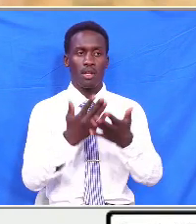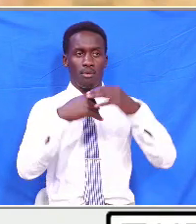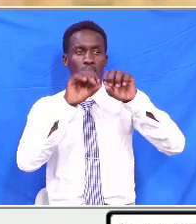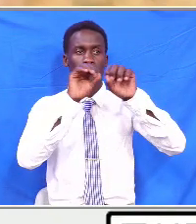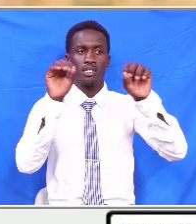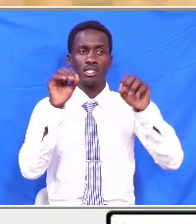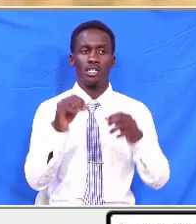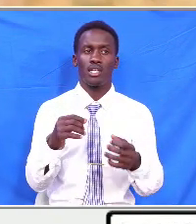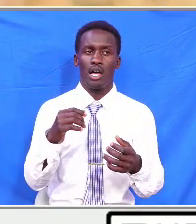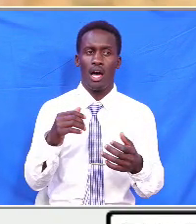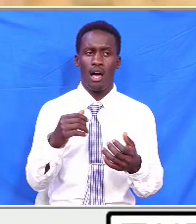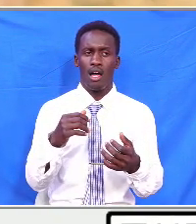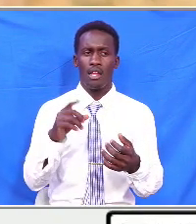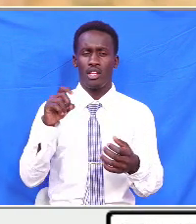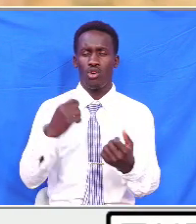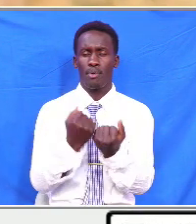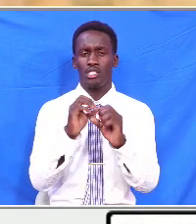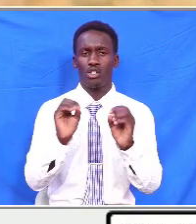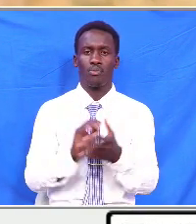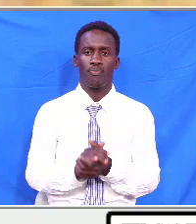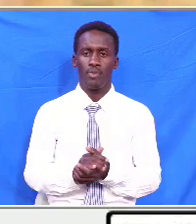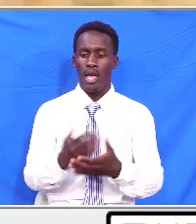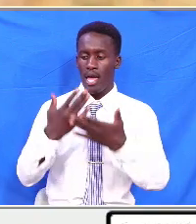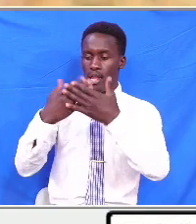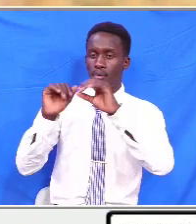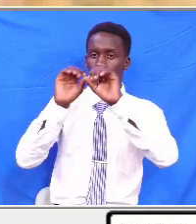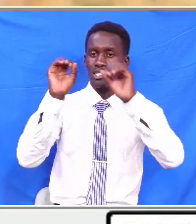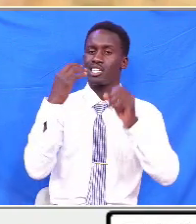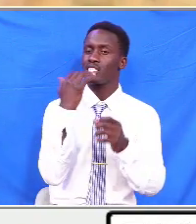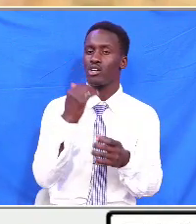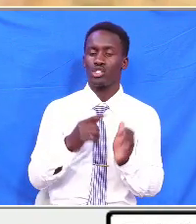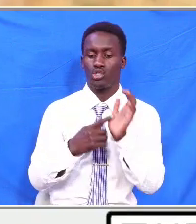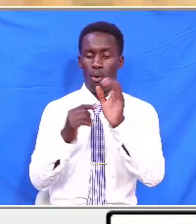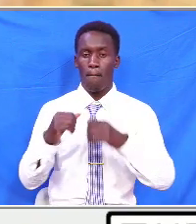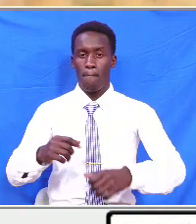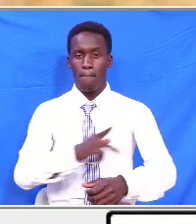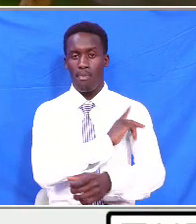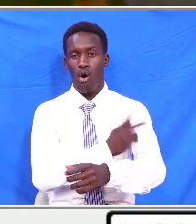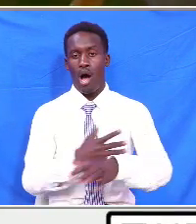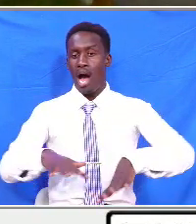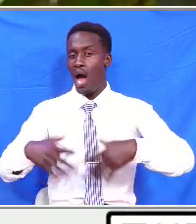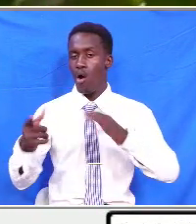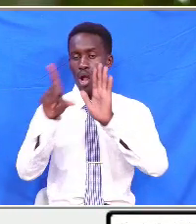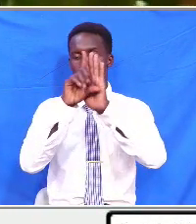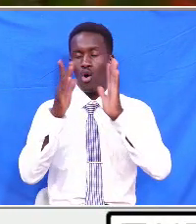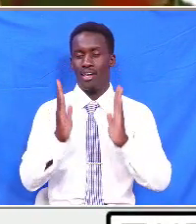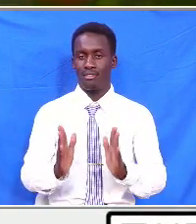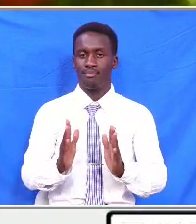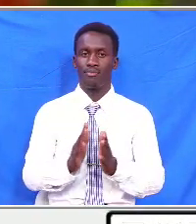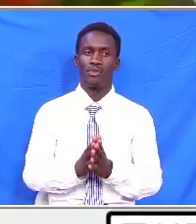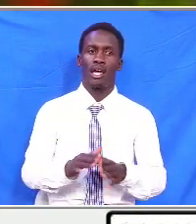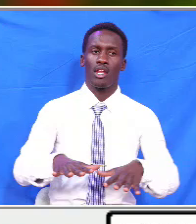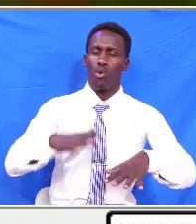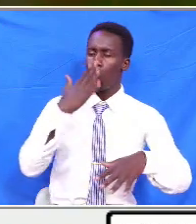Naibu rais Rigathi Gachagua alidhihirisha nguvu zake kupitia kwa mawakili wake, na ni kwa nini kisheria anafaa kuendelea